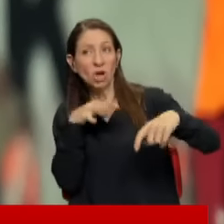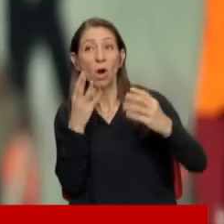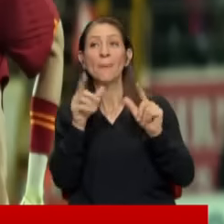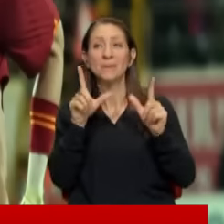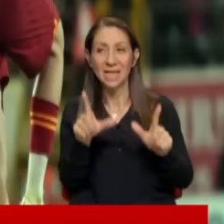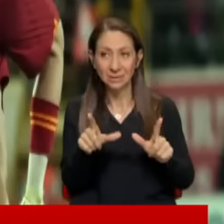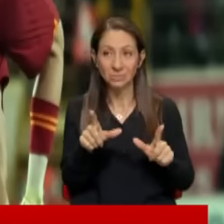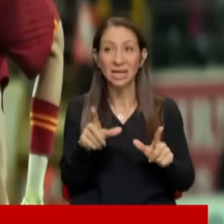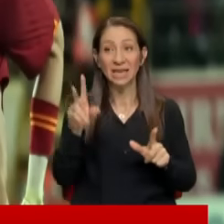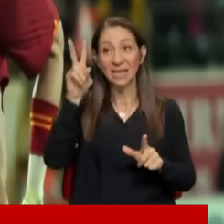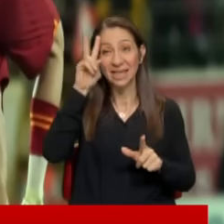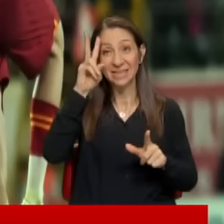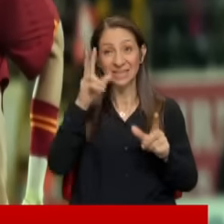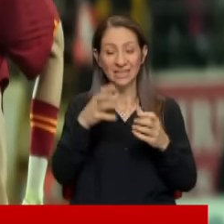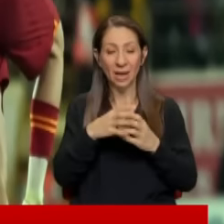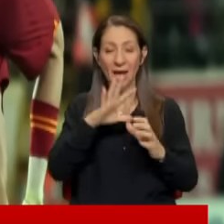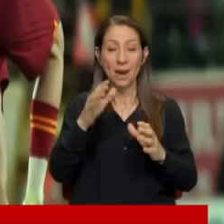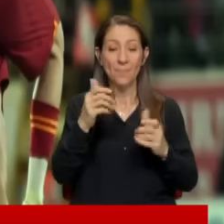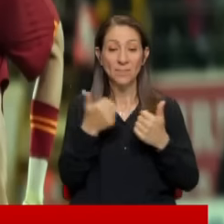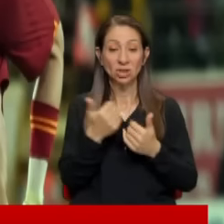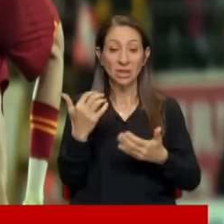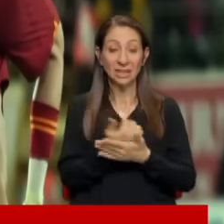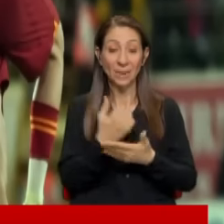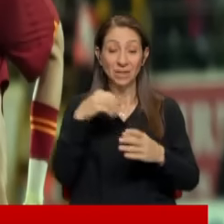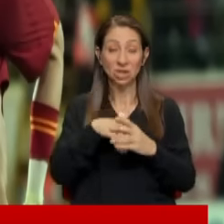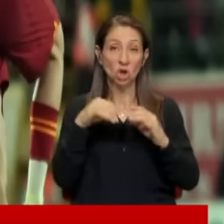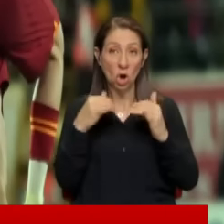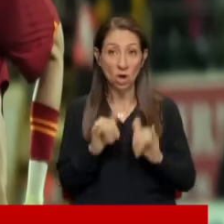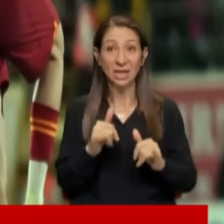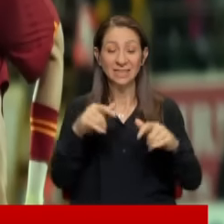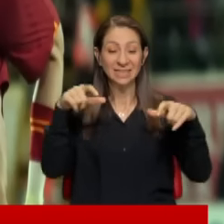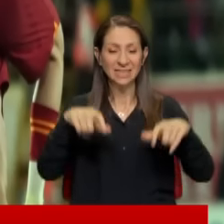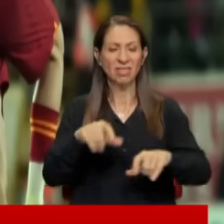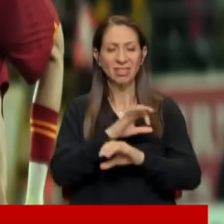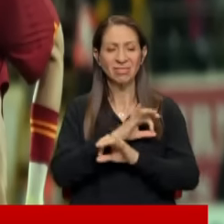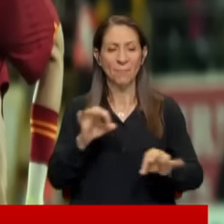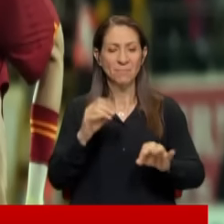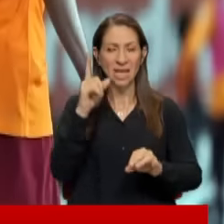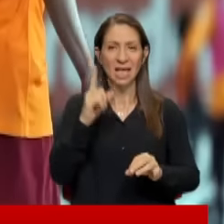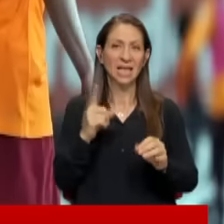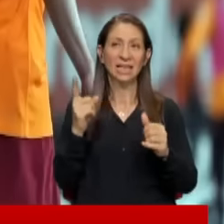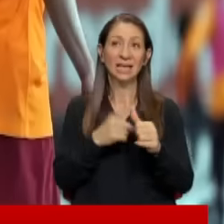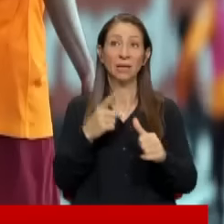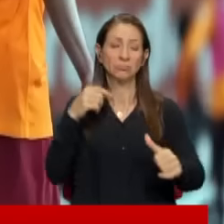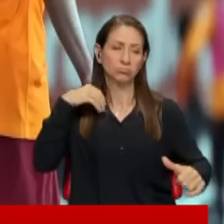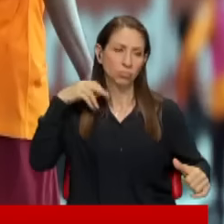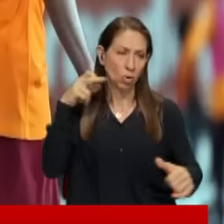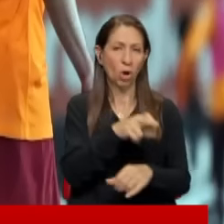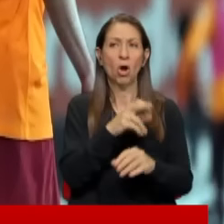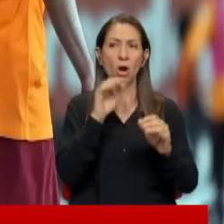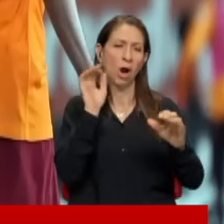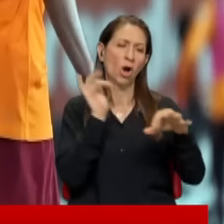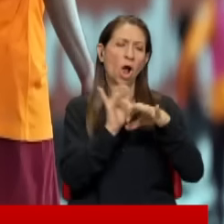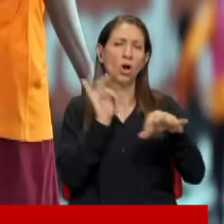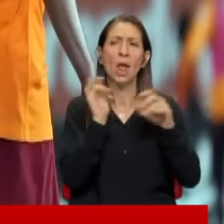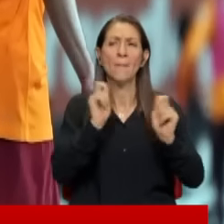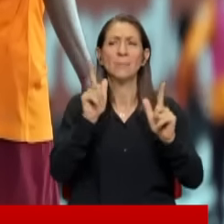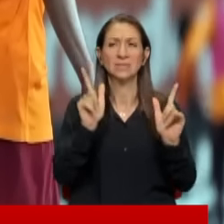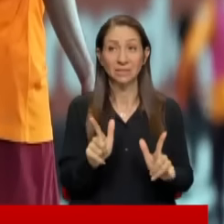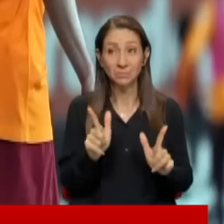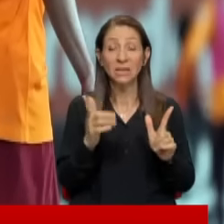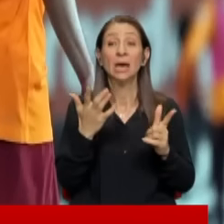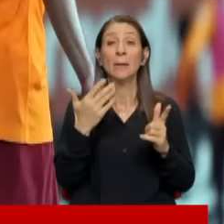Yani Galatasaray takımı her maçı kazanmak için oynar ve sahada daha net bir şekilde ilk yarıda göstermemiz gerekirdi. Burada